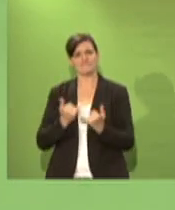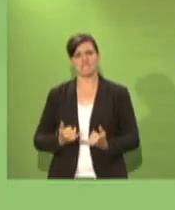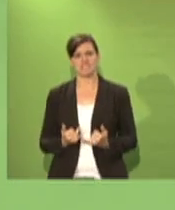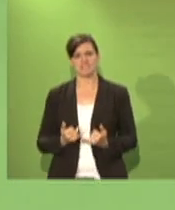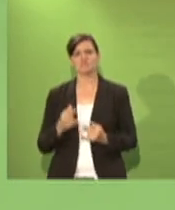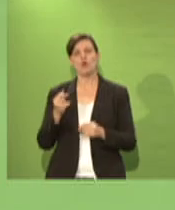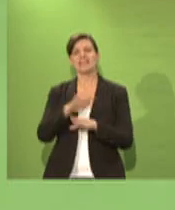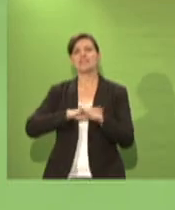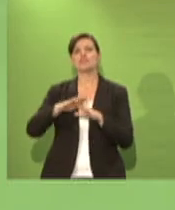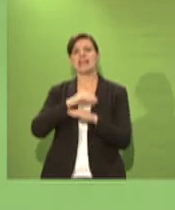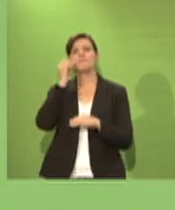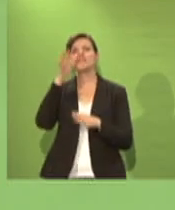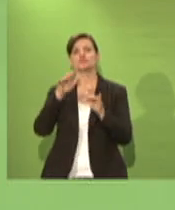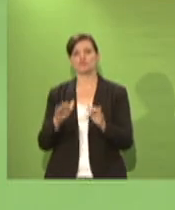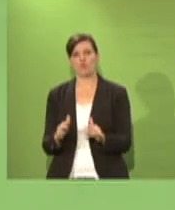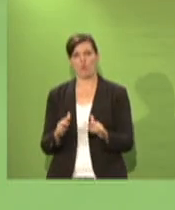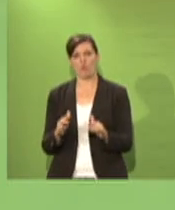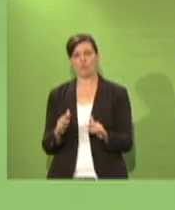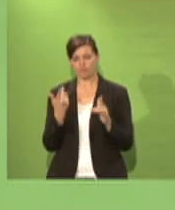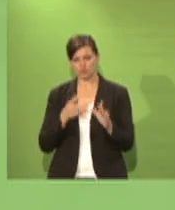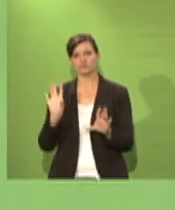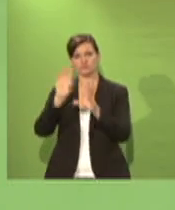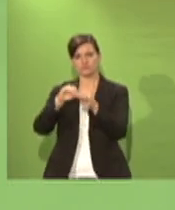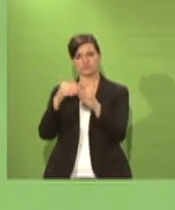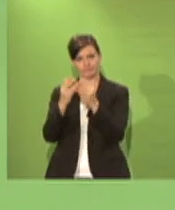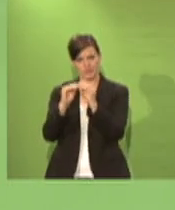regionalen Bildungsbüros als Aufgabe bearbeitet wird.